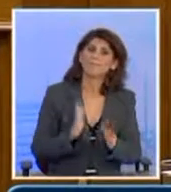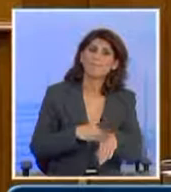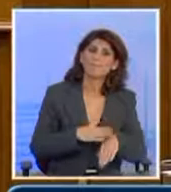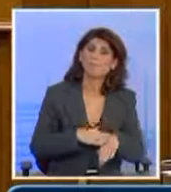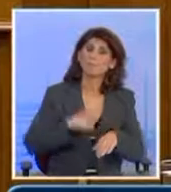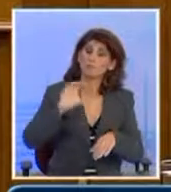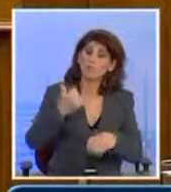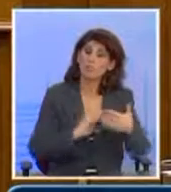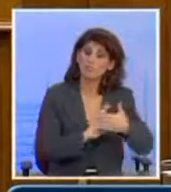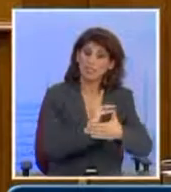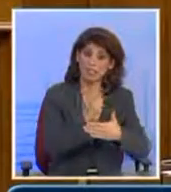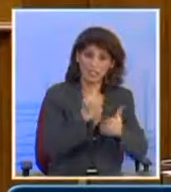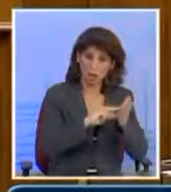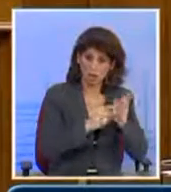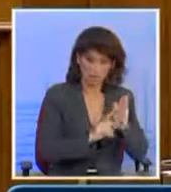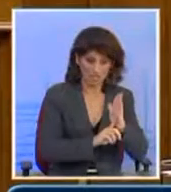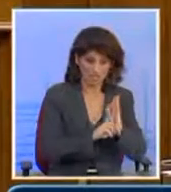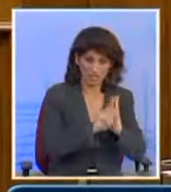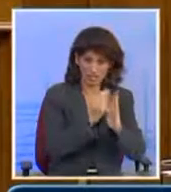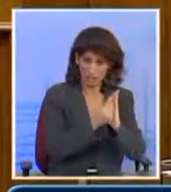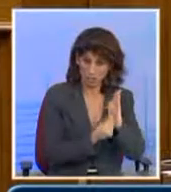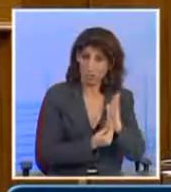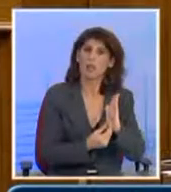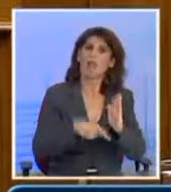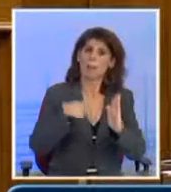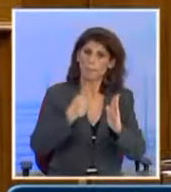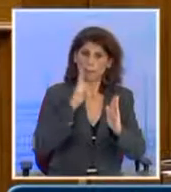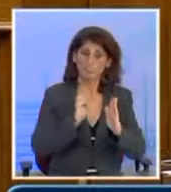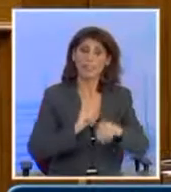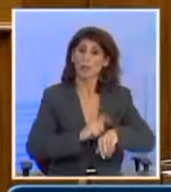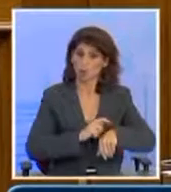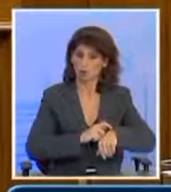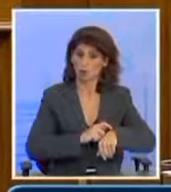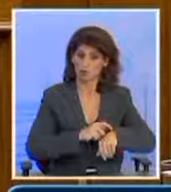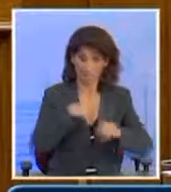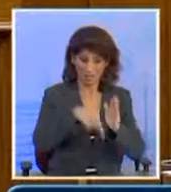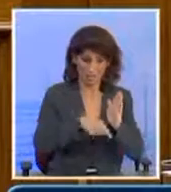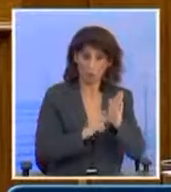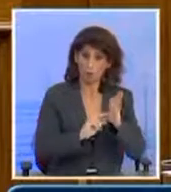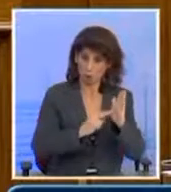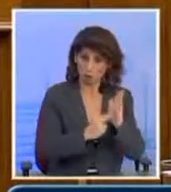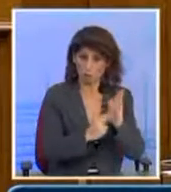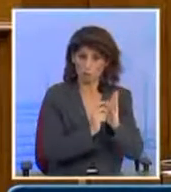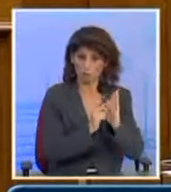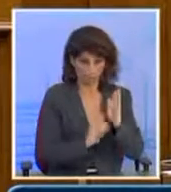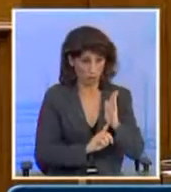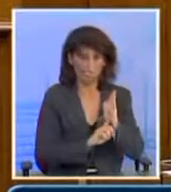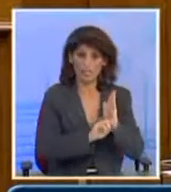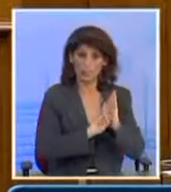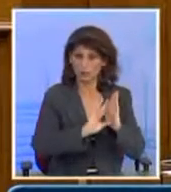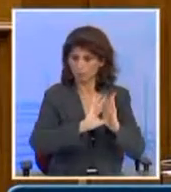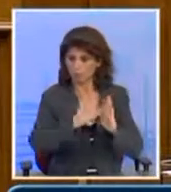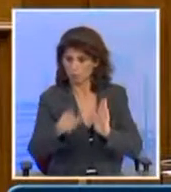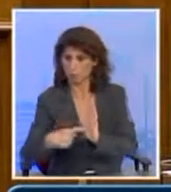ότι πρώτα βελτιώνονται οι οικονομικοί δείκτες και στη συνέχεια απαιτείται κάποιος χρόνος μέχρι αυτό να αποτυπωθεί στην καθημερινή ζωή των